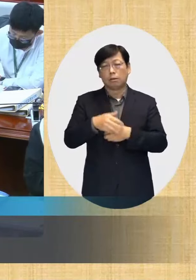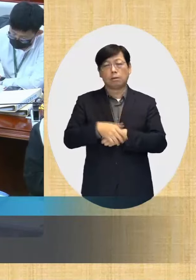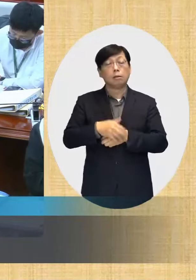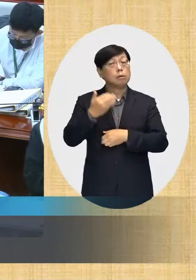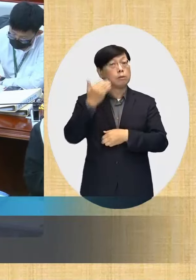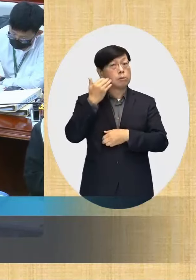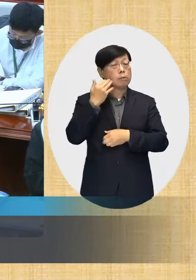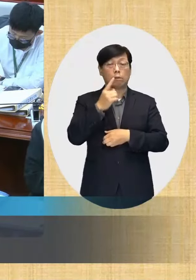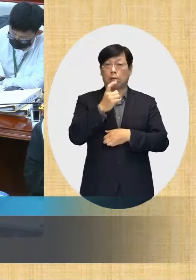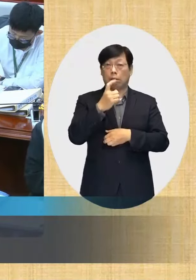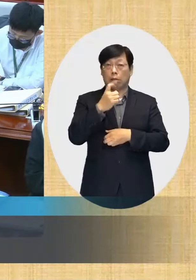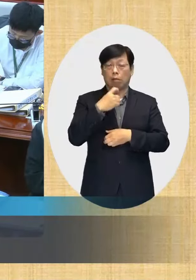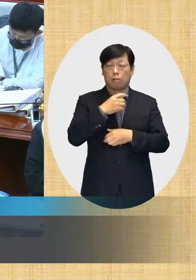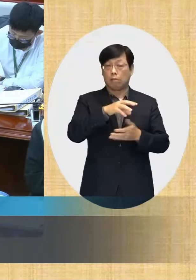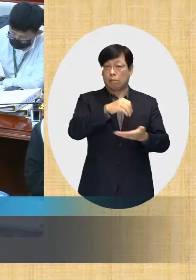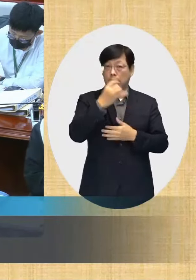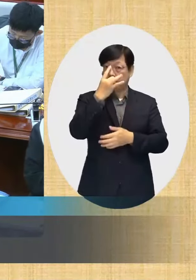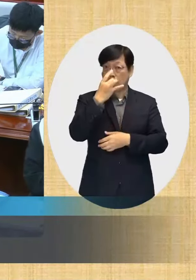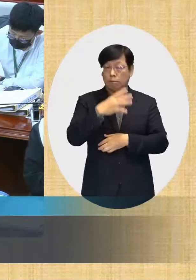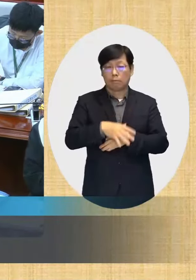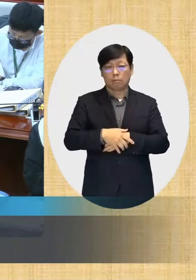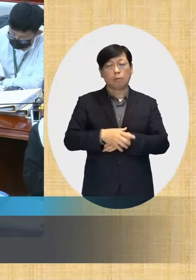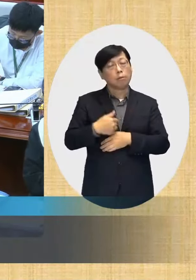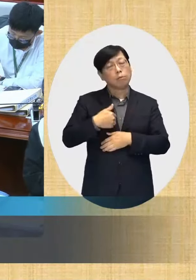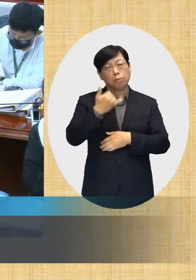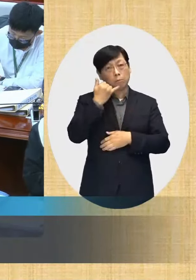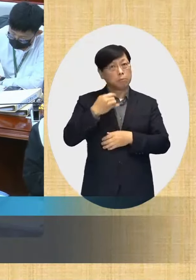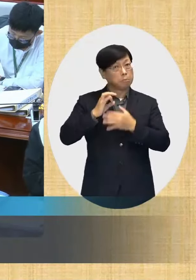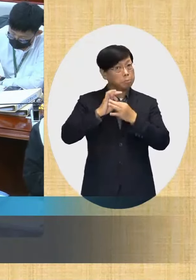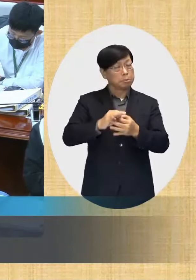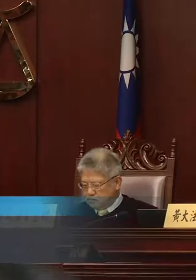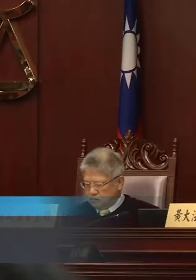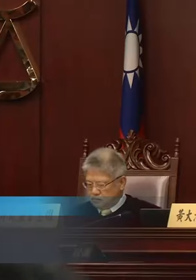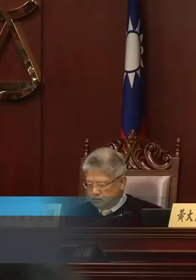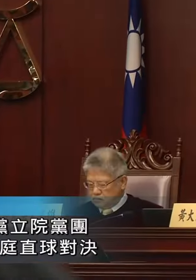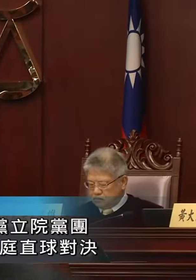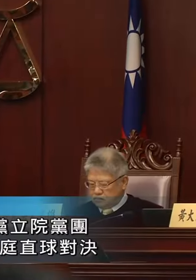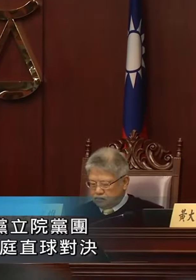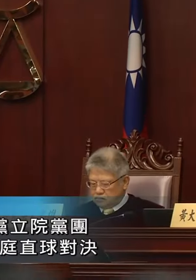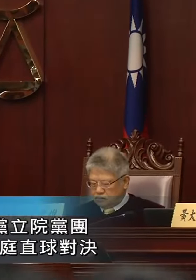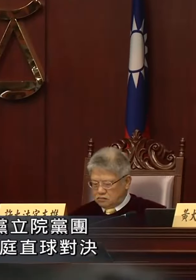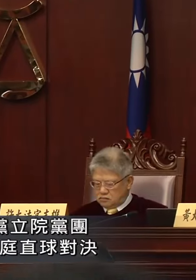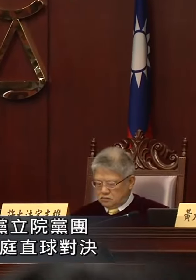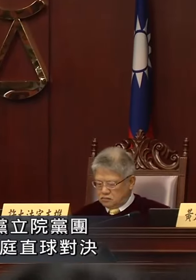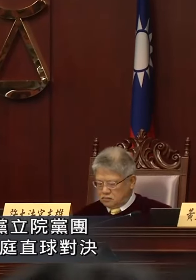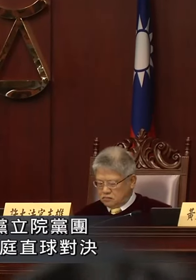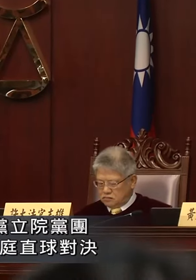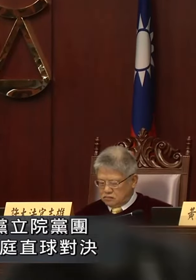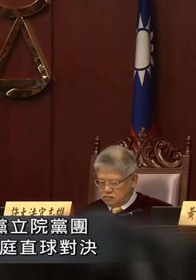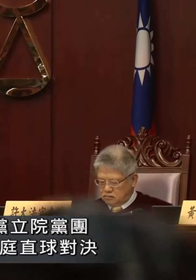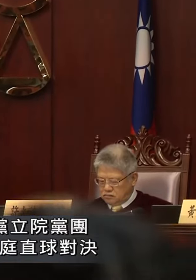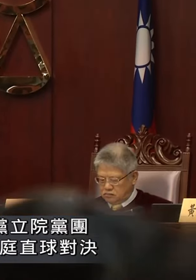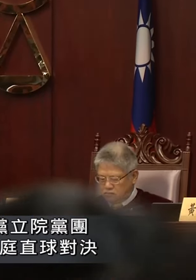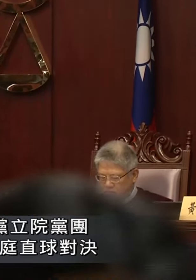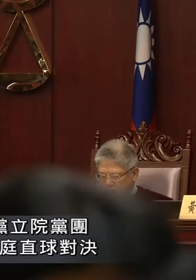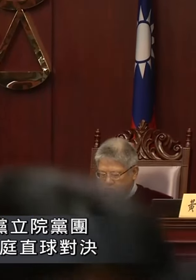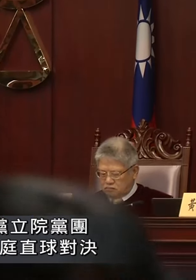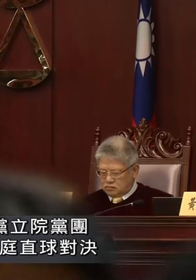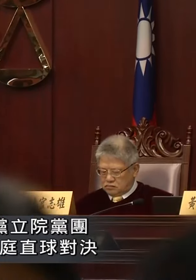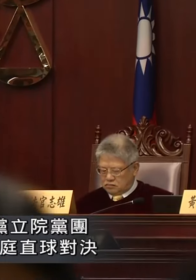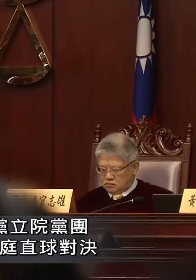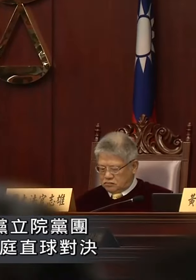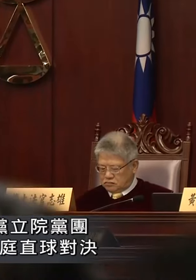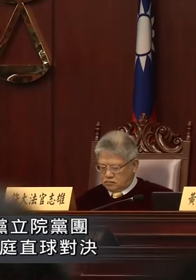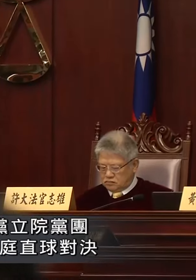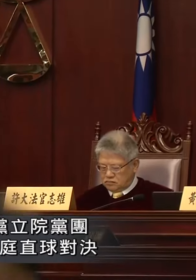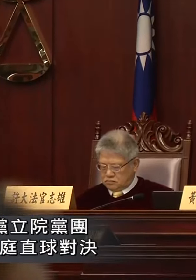如果没有办法提出来的话，我们如何进行审查？ 包含监察院、行政院和民进党立院党团都